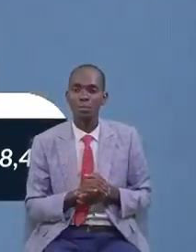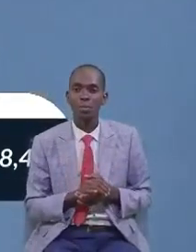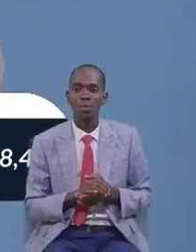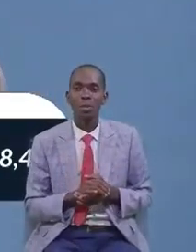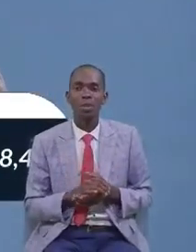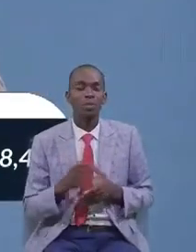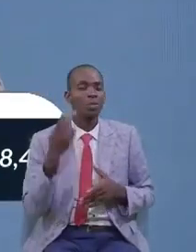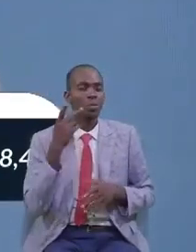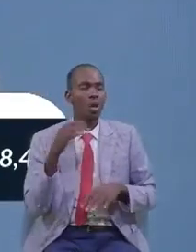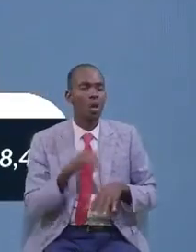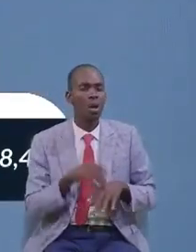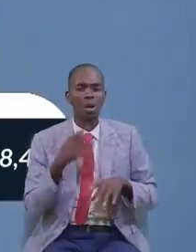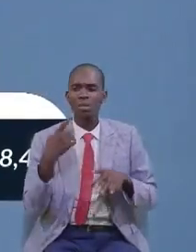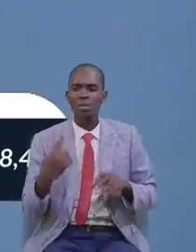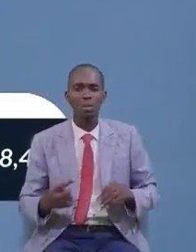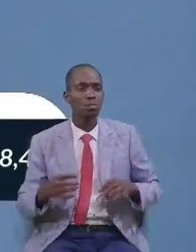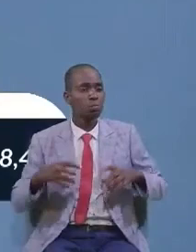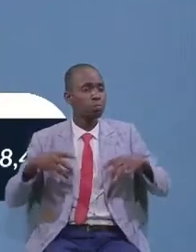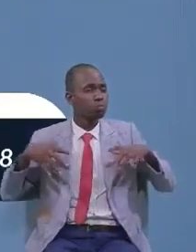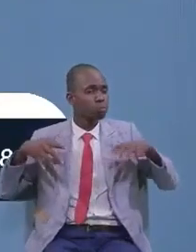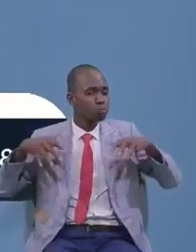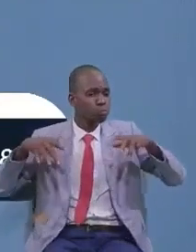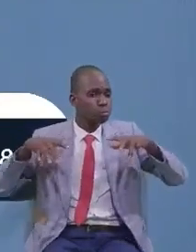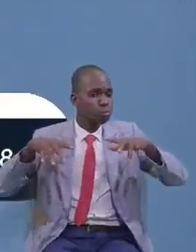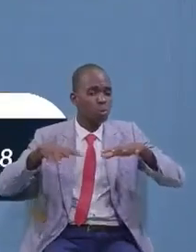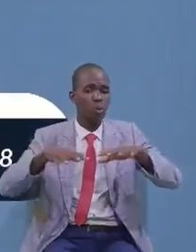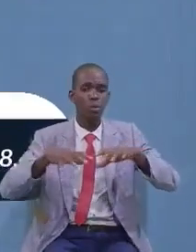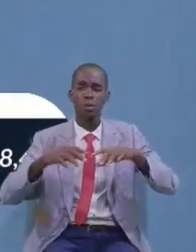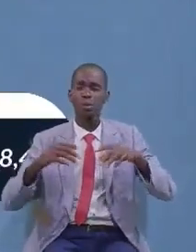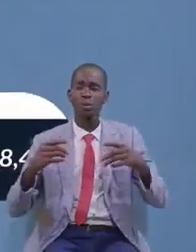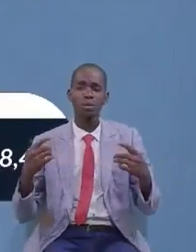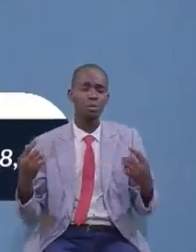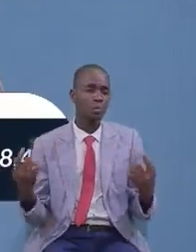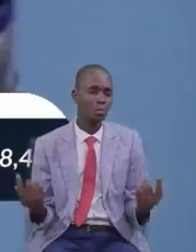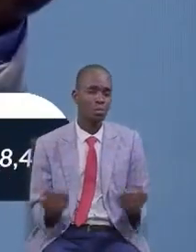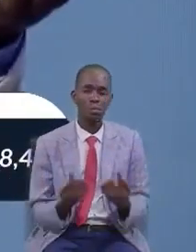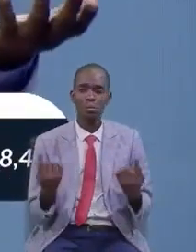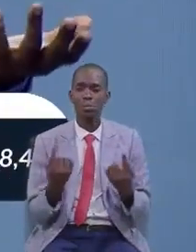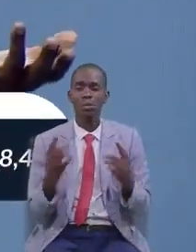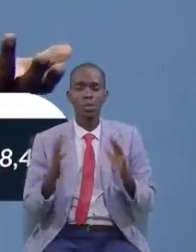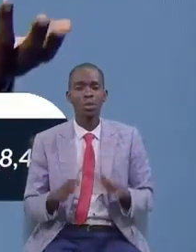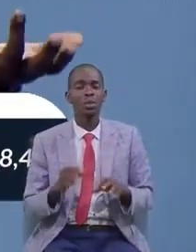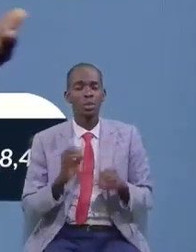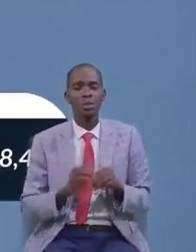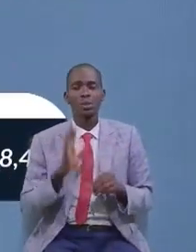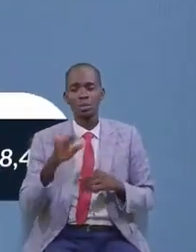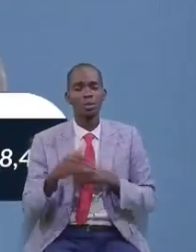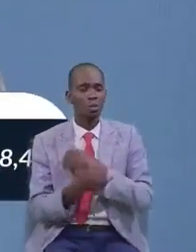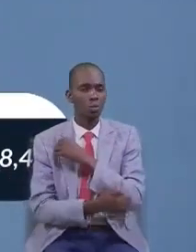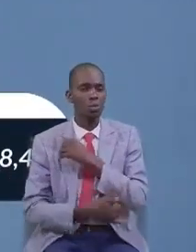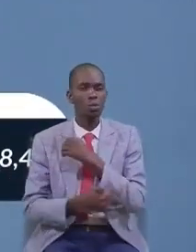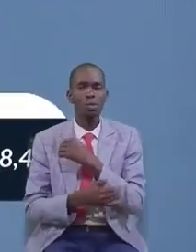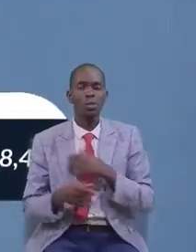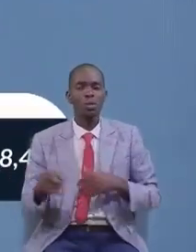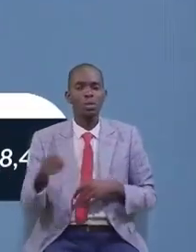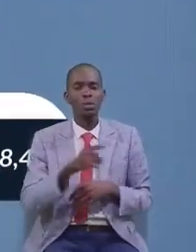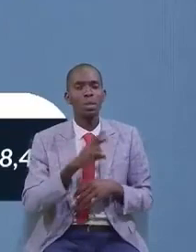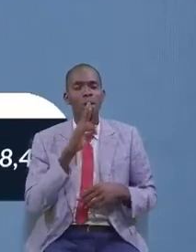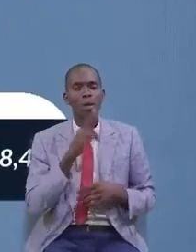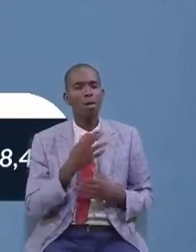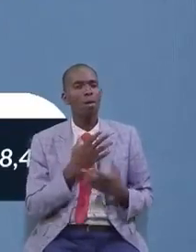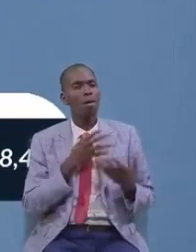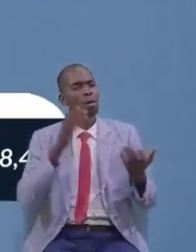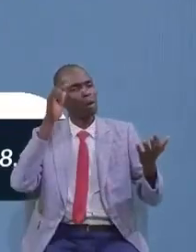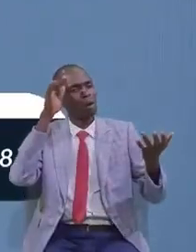teeming multitudes in your country. మీ దేశములో బహుజన సమూహాలు ఉన్నాయి చూడండి. Look they are hungry for the good news.